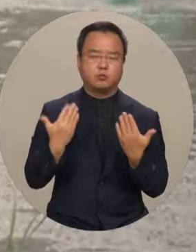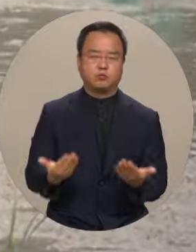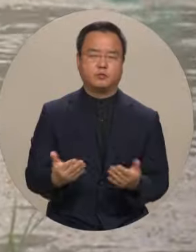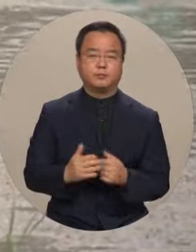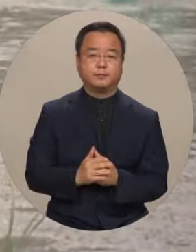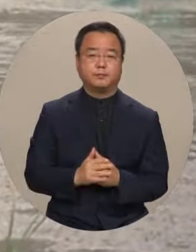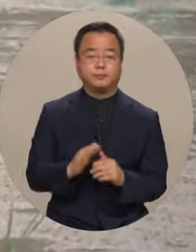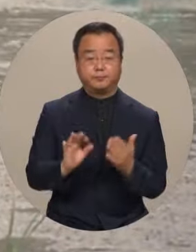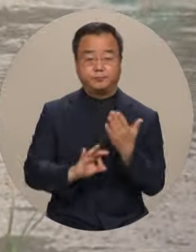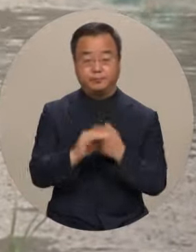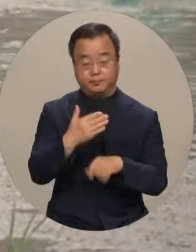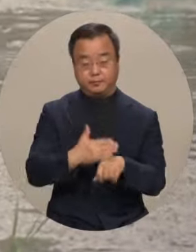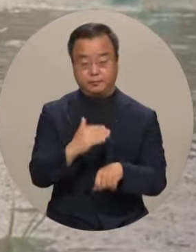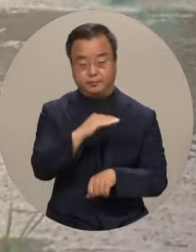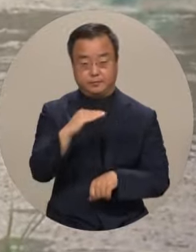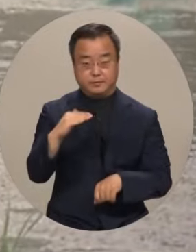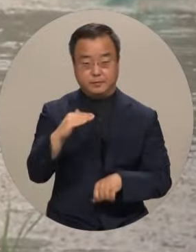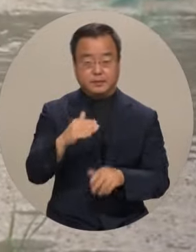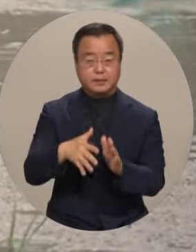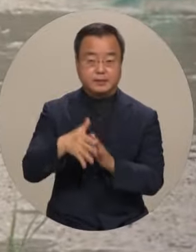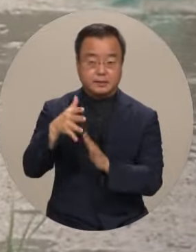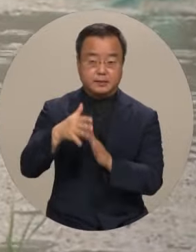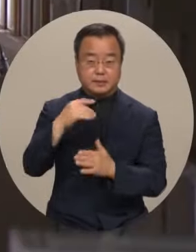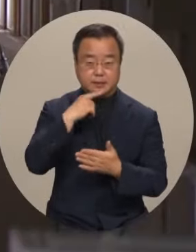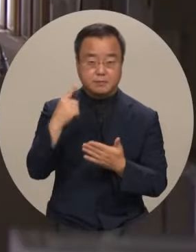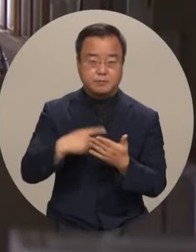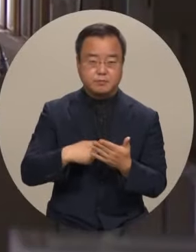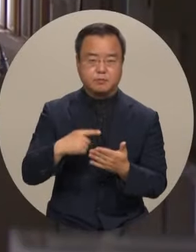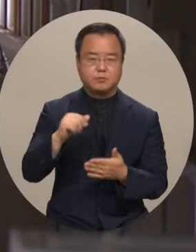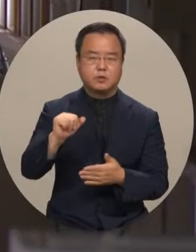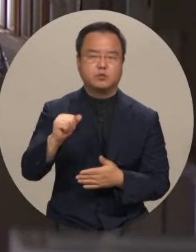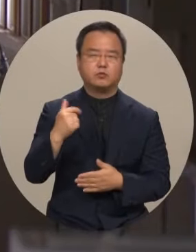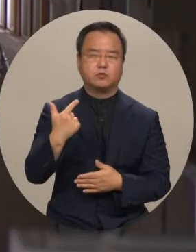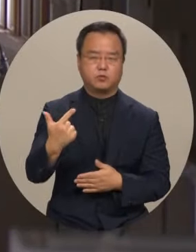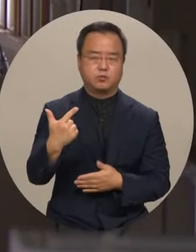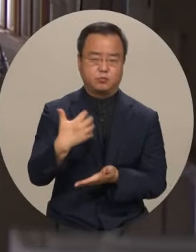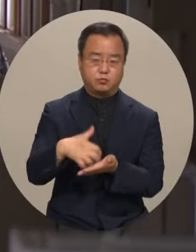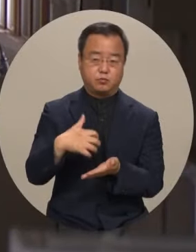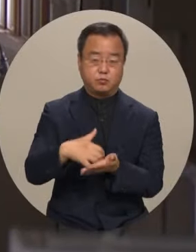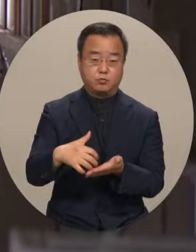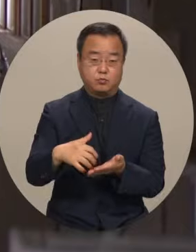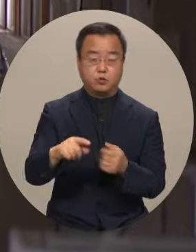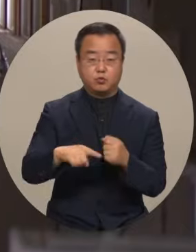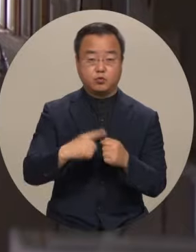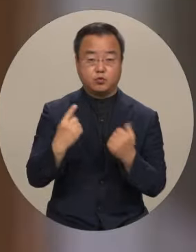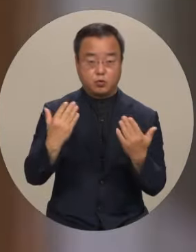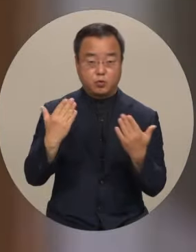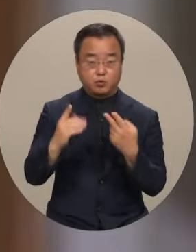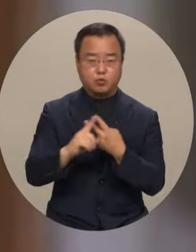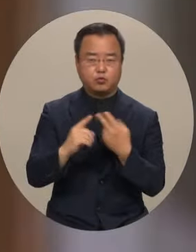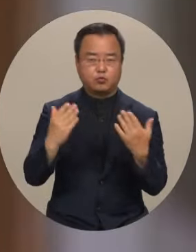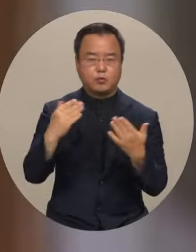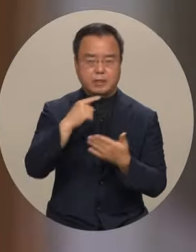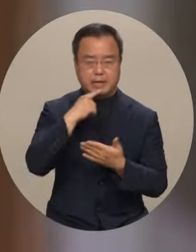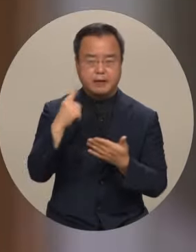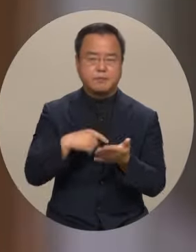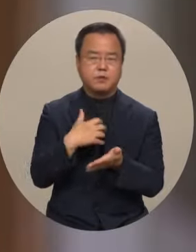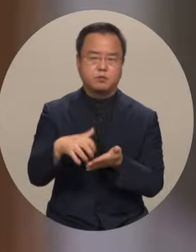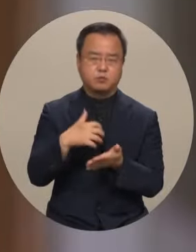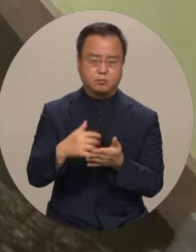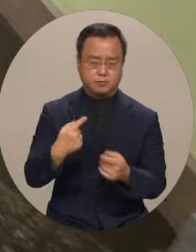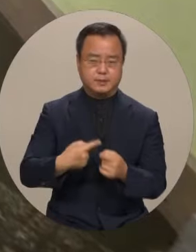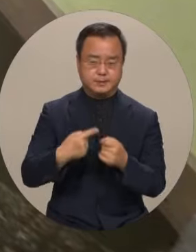시설 피해를 입은 학교는 쉰 여섯 곳으로 집게 됐습니다 학교급별로 보면 초등학교와 중학교의 피해가 가장